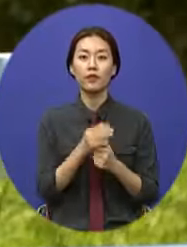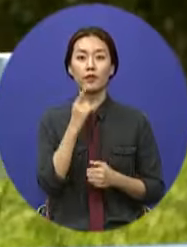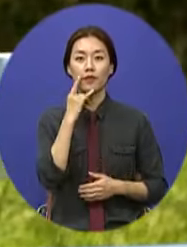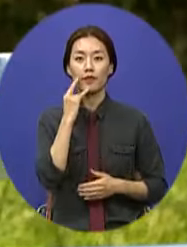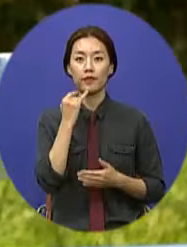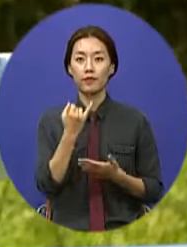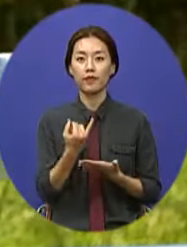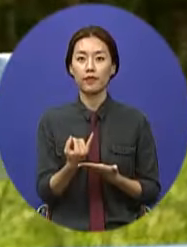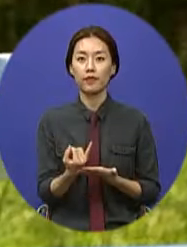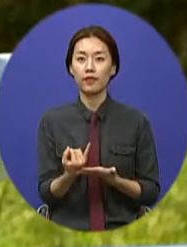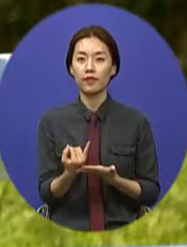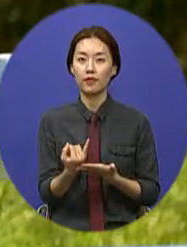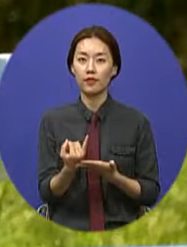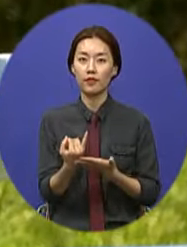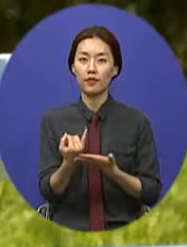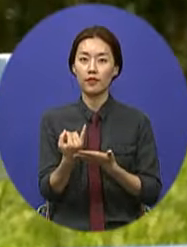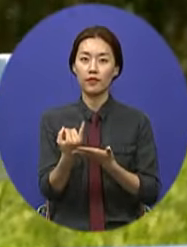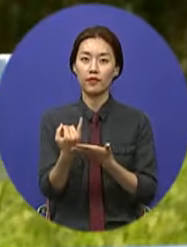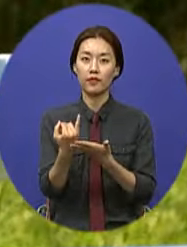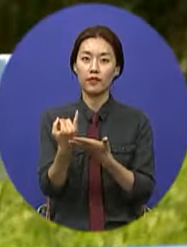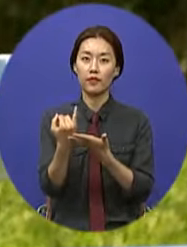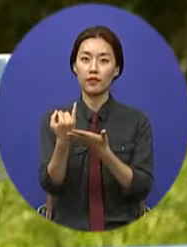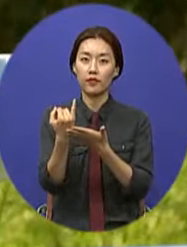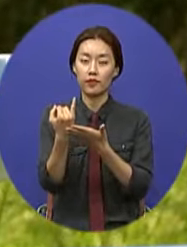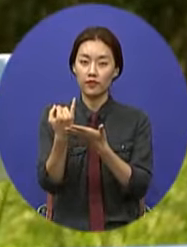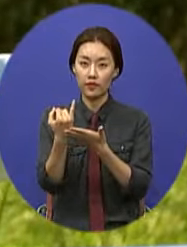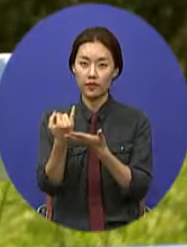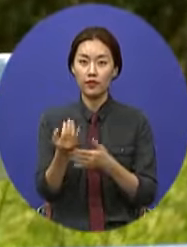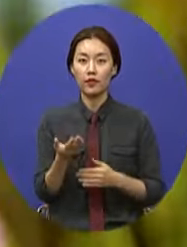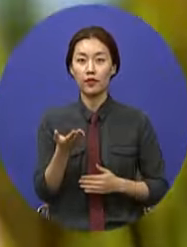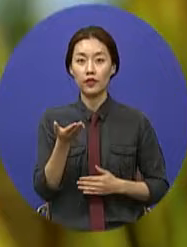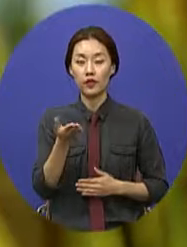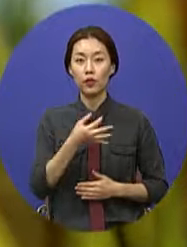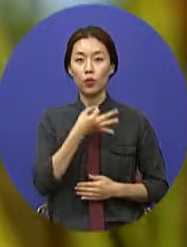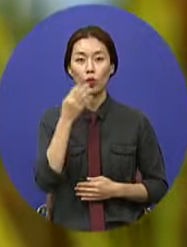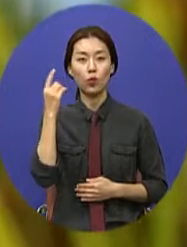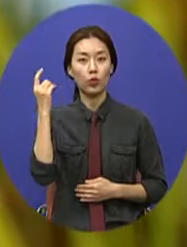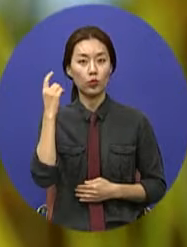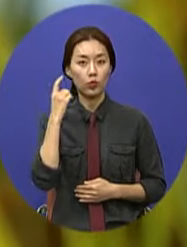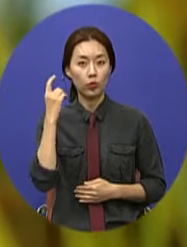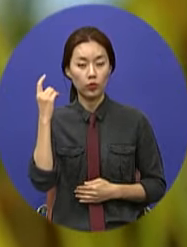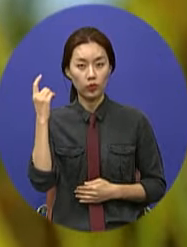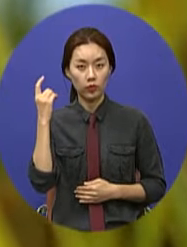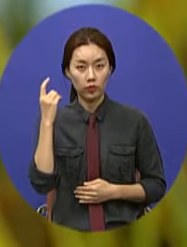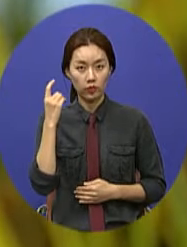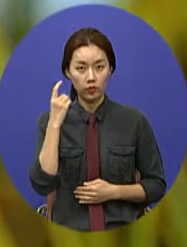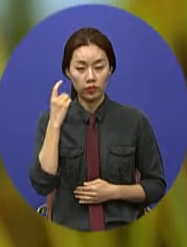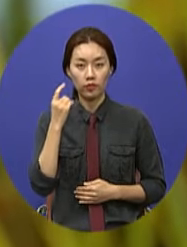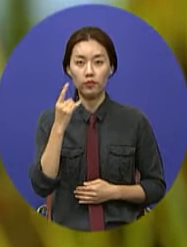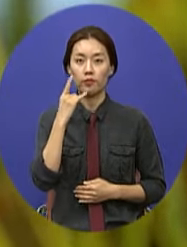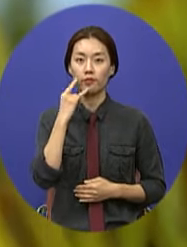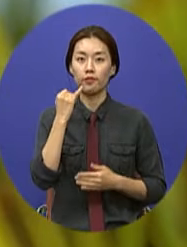들려주시던 어머님의 그 목소리